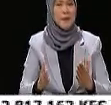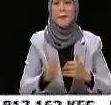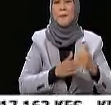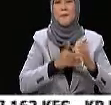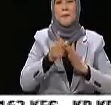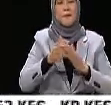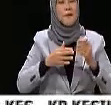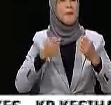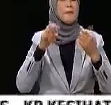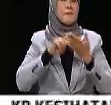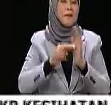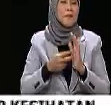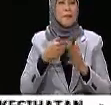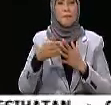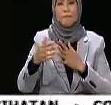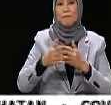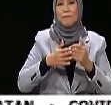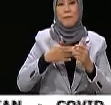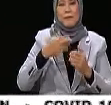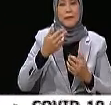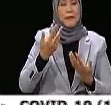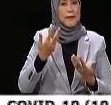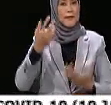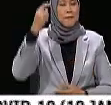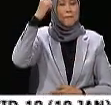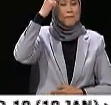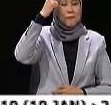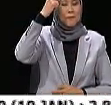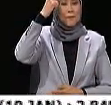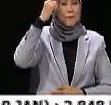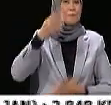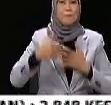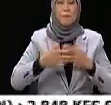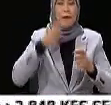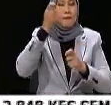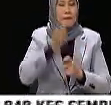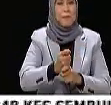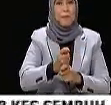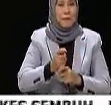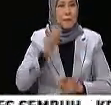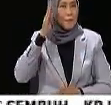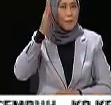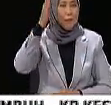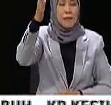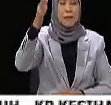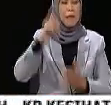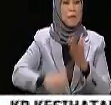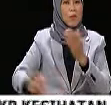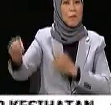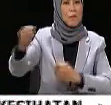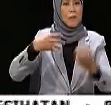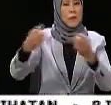kepala membara di dada kita wh-words kita tidak peduli atau anak kata